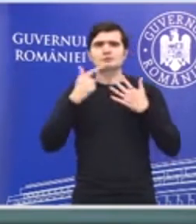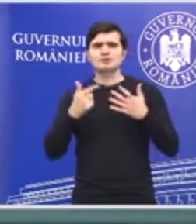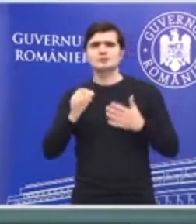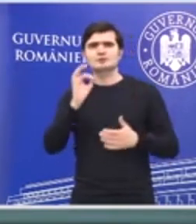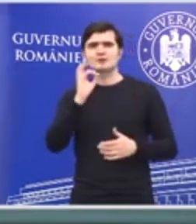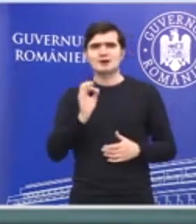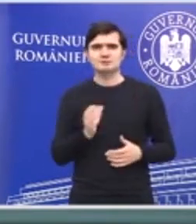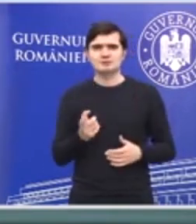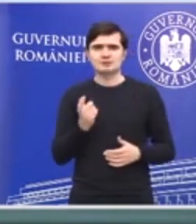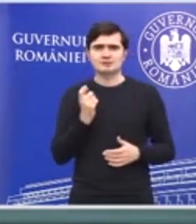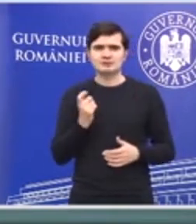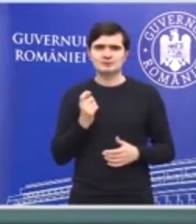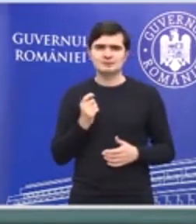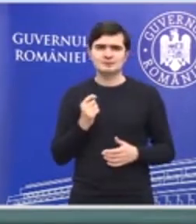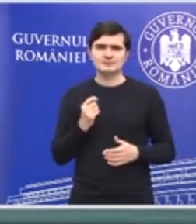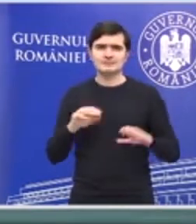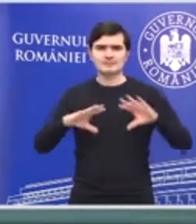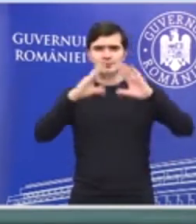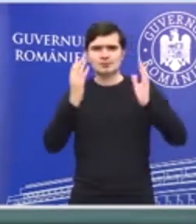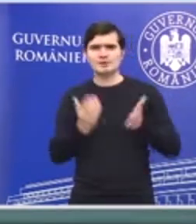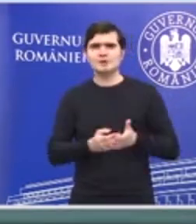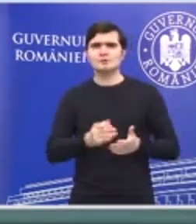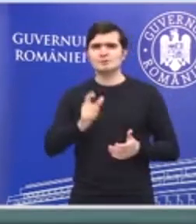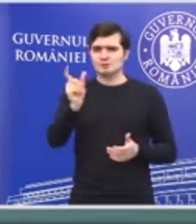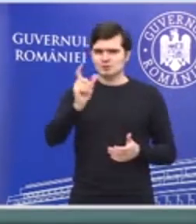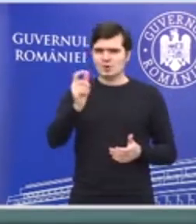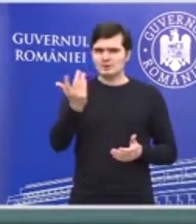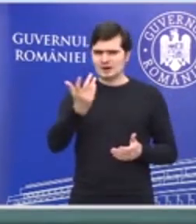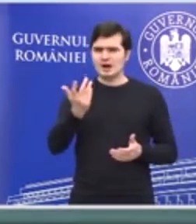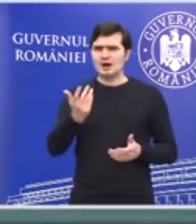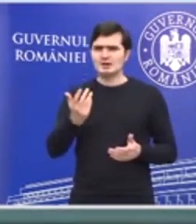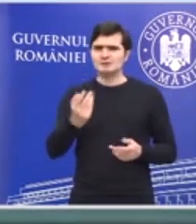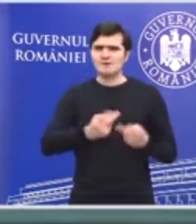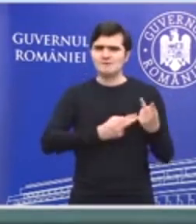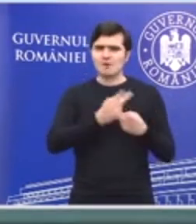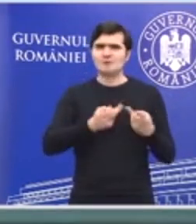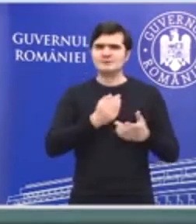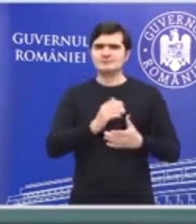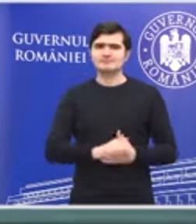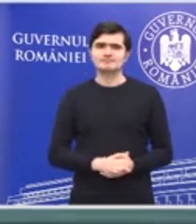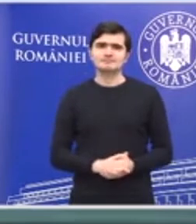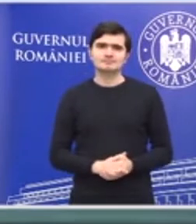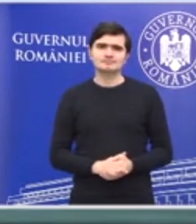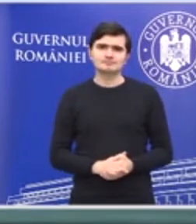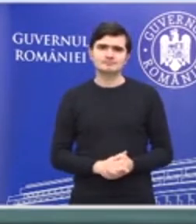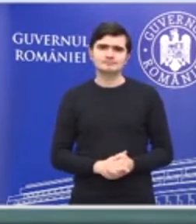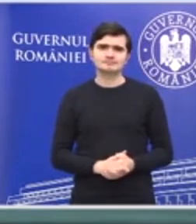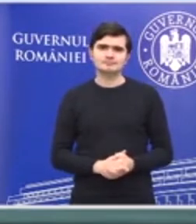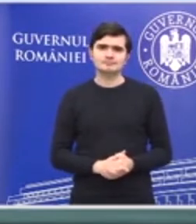0,17% din totalul de doze utilizate.